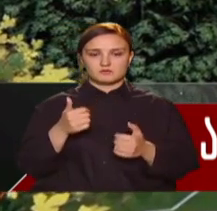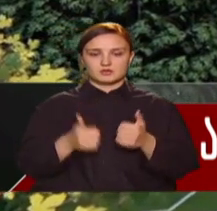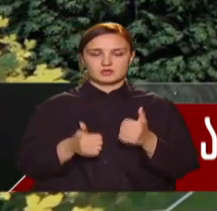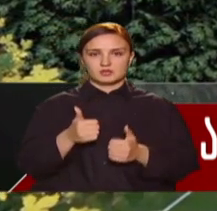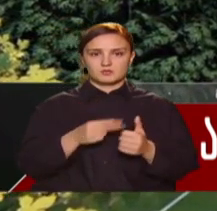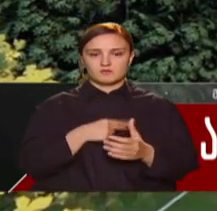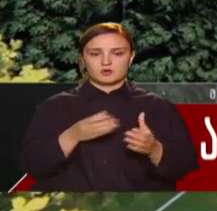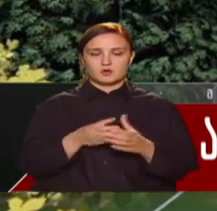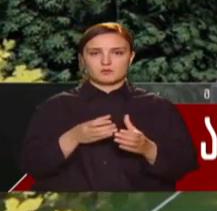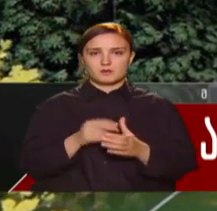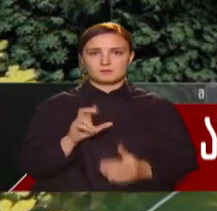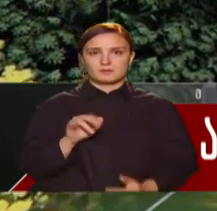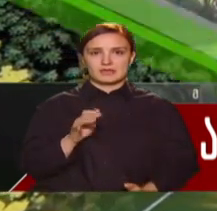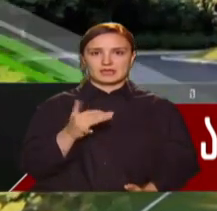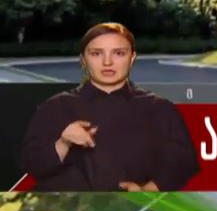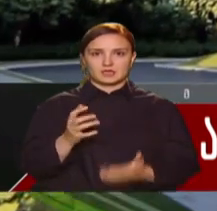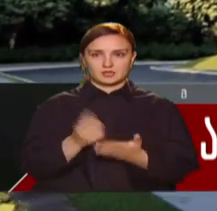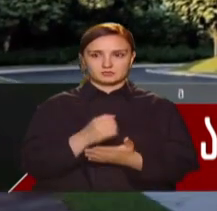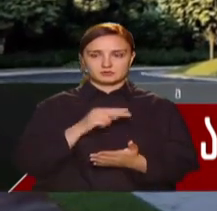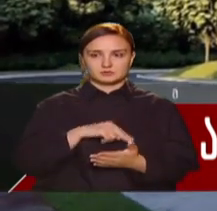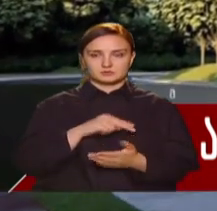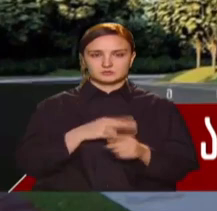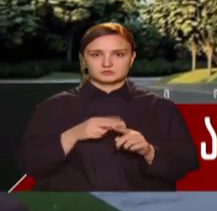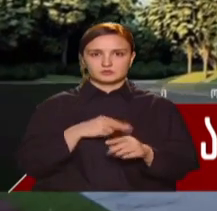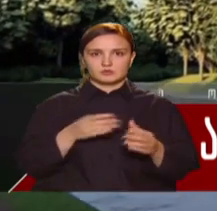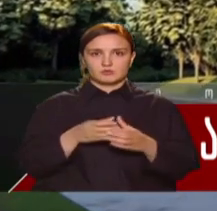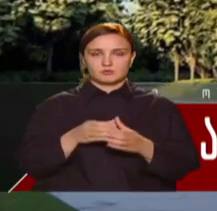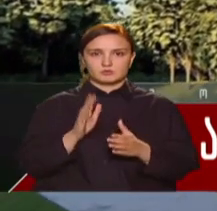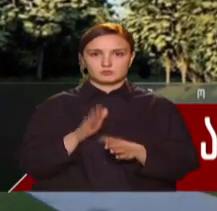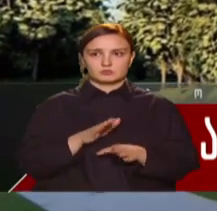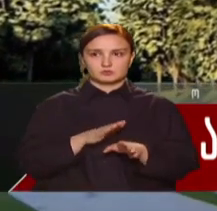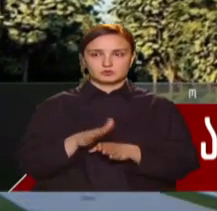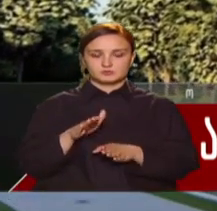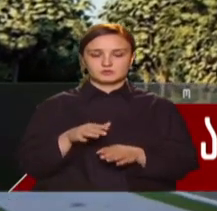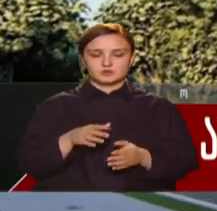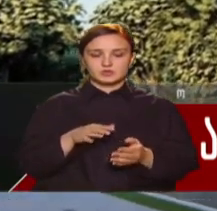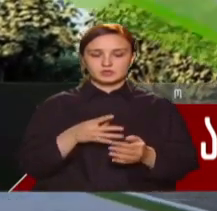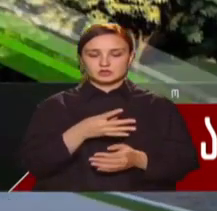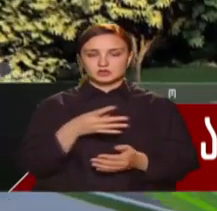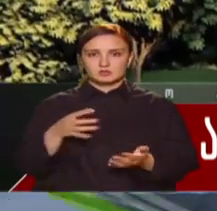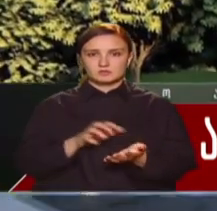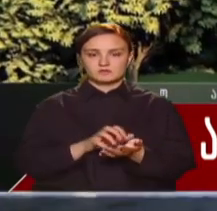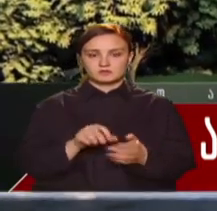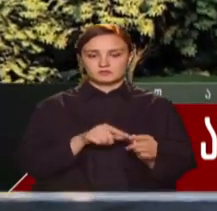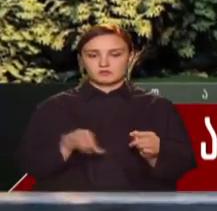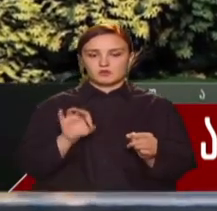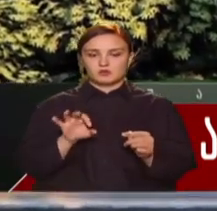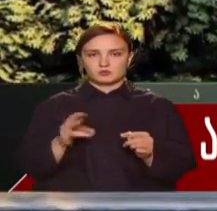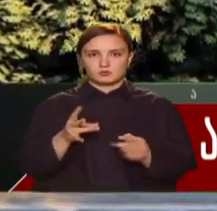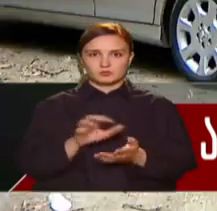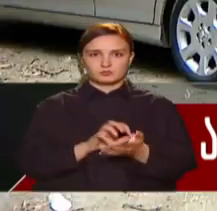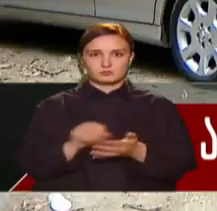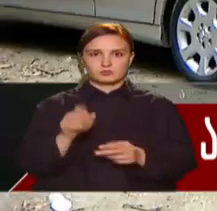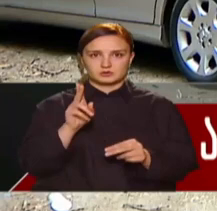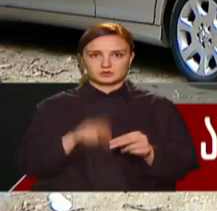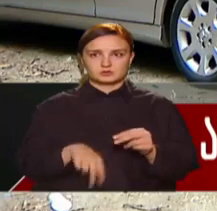BK Construction-მა გაიმარჯვა. სამუშაოებს სწორედ ეს კომპანია შეასრულებს. შენობის დემონტაჟი კი მიმდინარე წლის ოქტომბერში უნდა